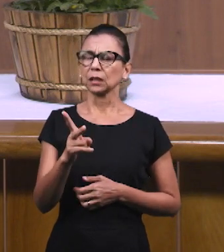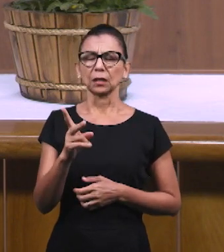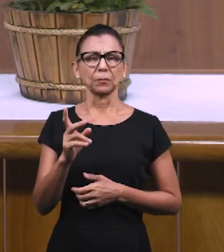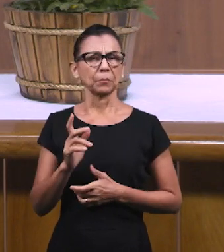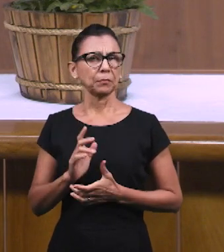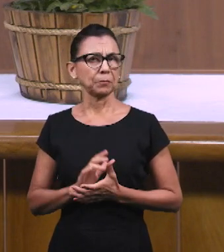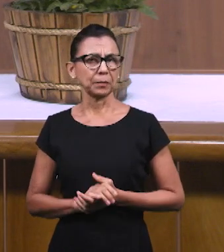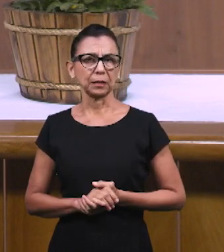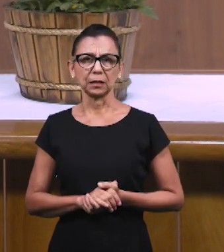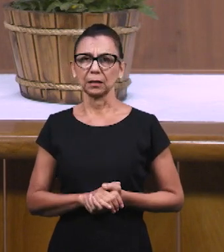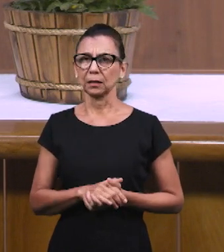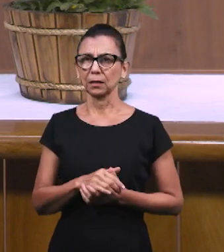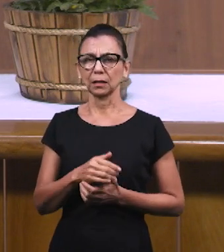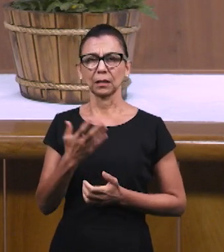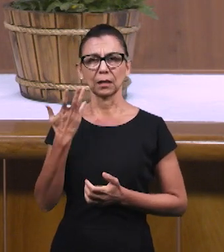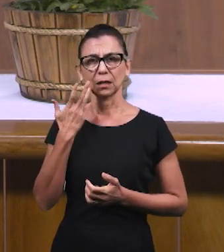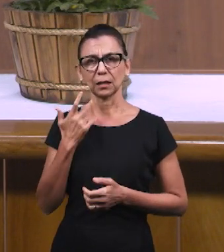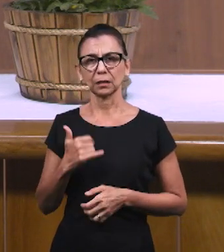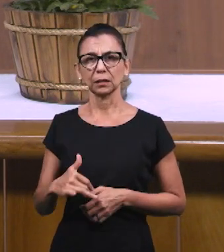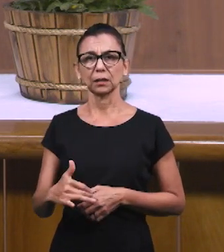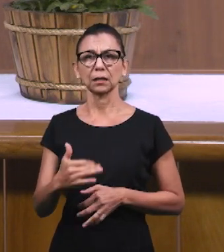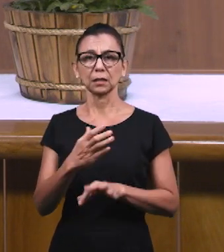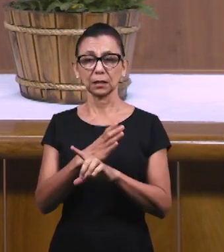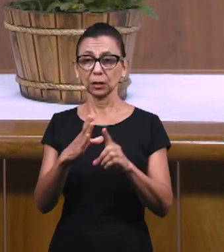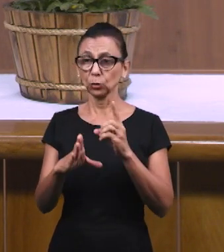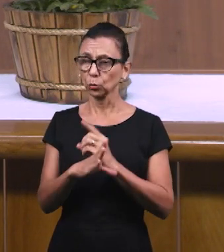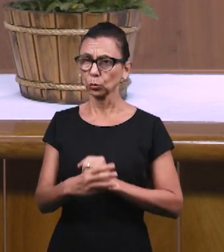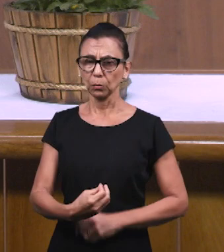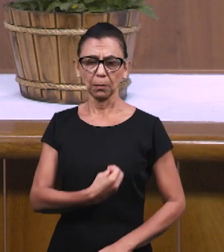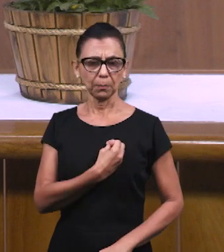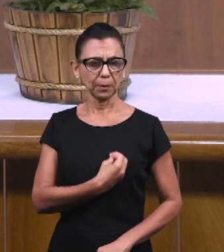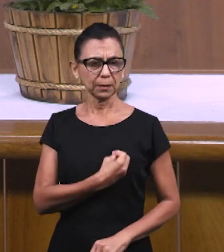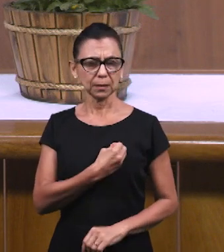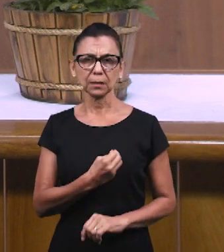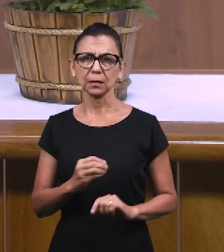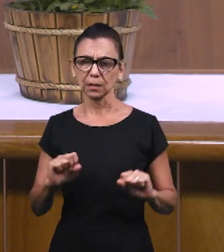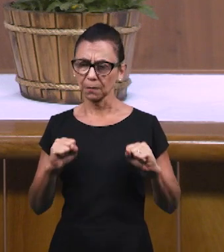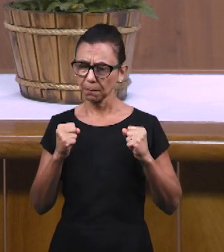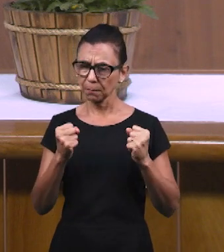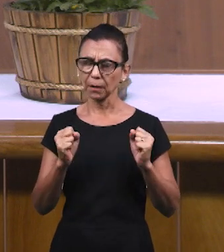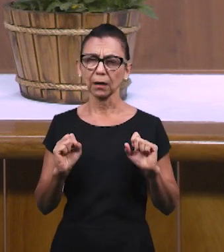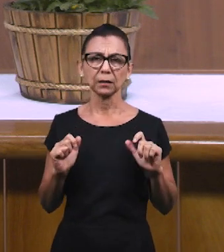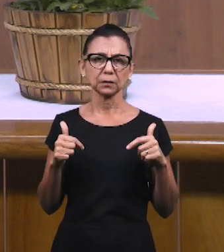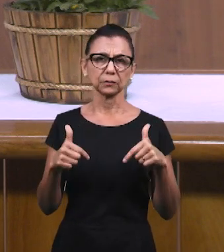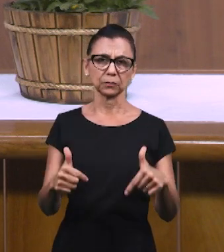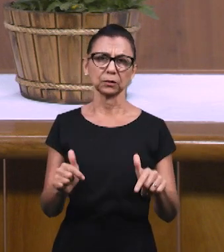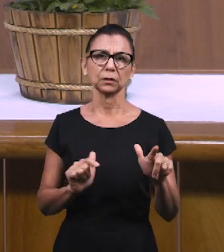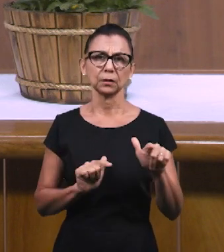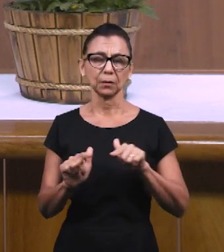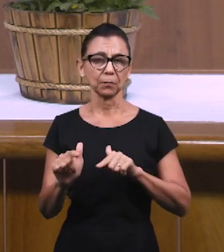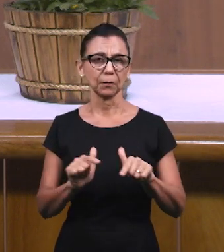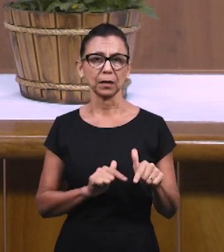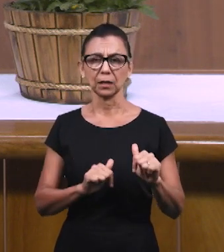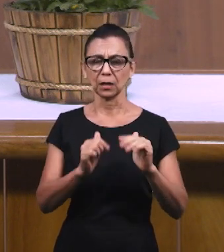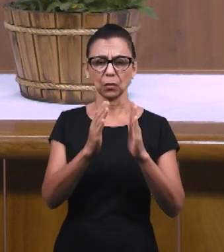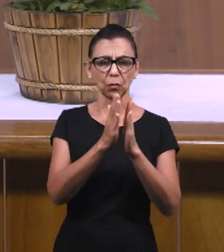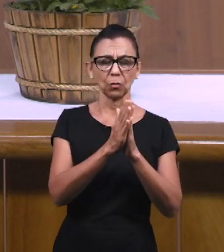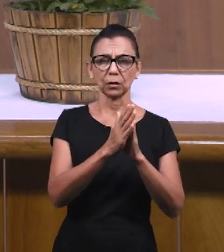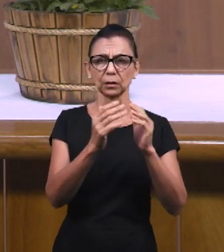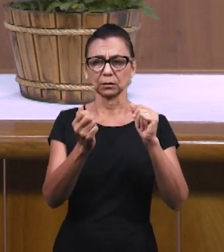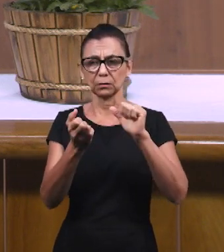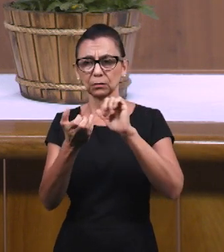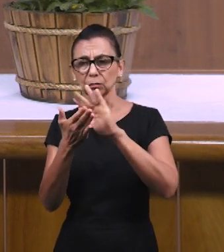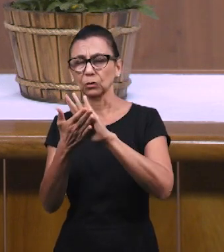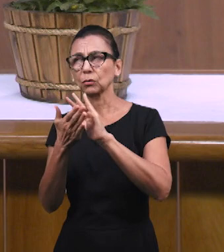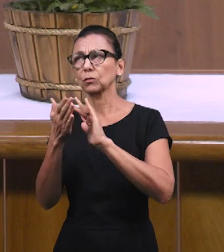travail continu. L'enfant, elle est participant du culte tous les jours. Elle vit une expérience